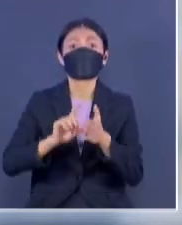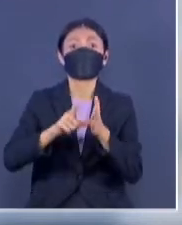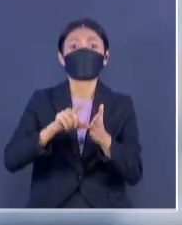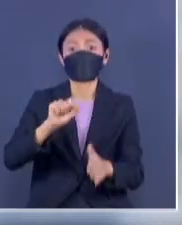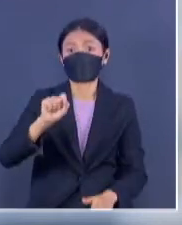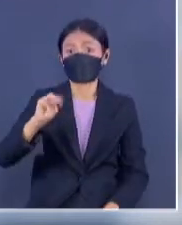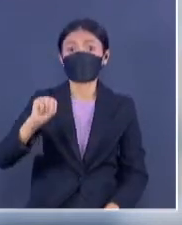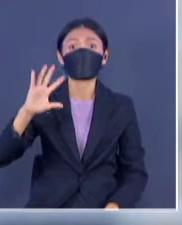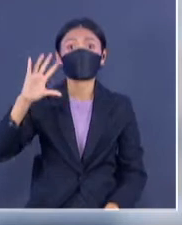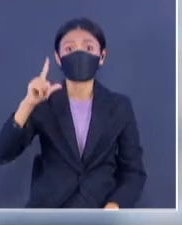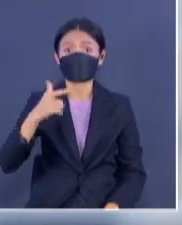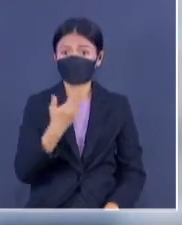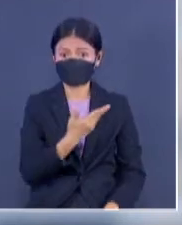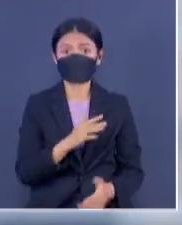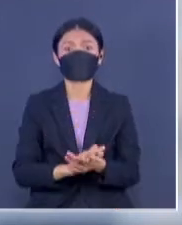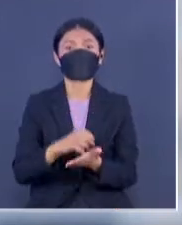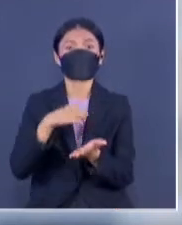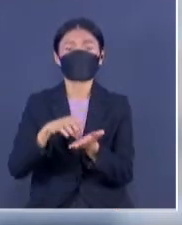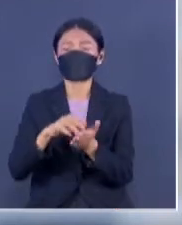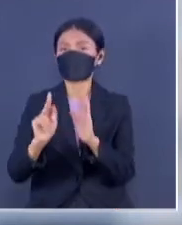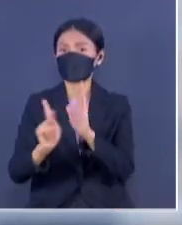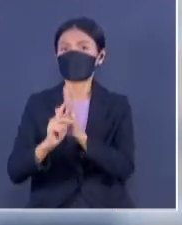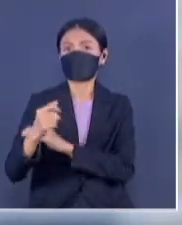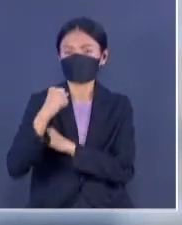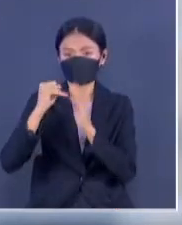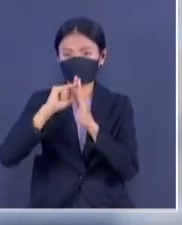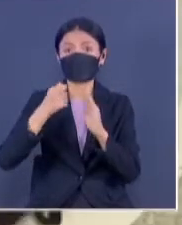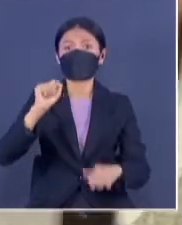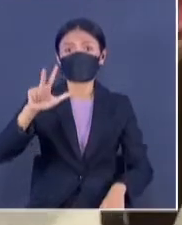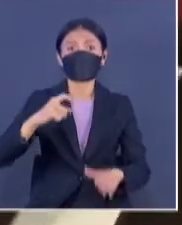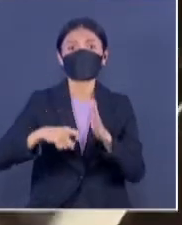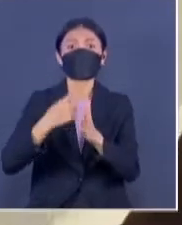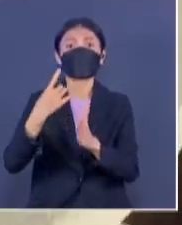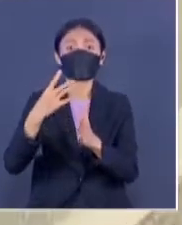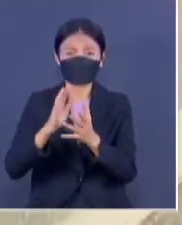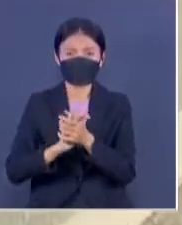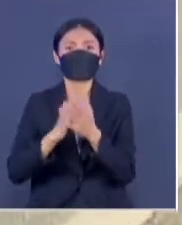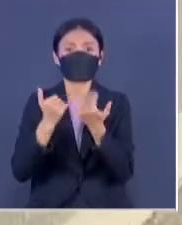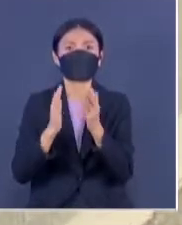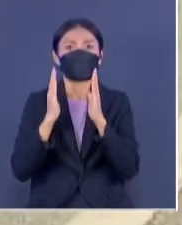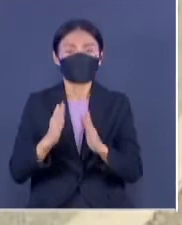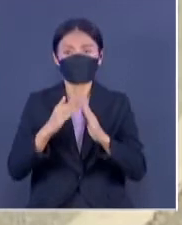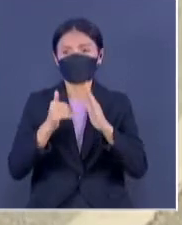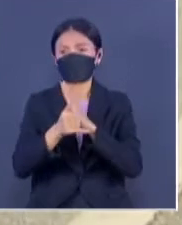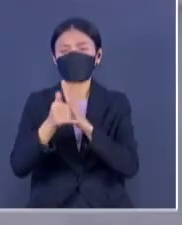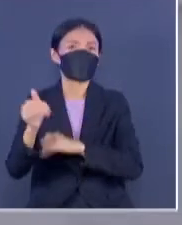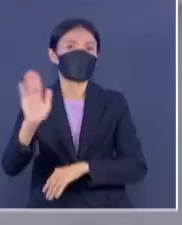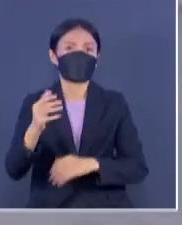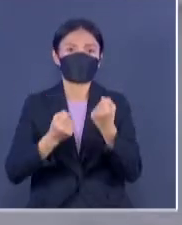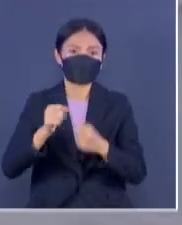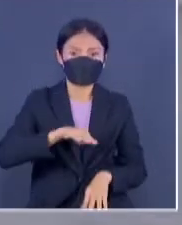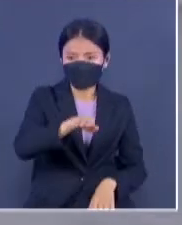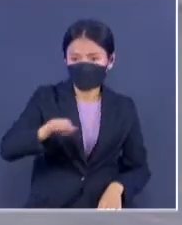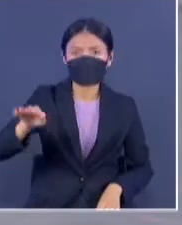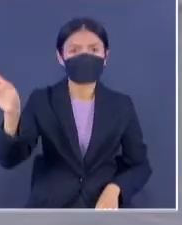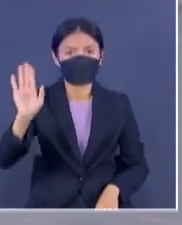ว่ามาตรการนี้เพื่อลดการเดินทางลดโอกาสแพร่การรับเชื้อโดยจะใช้รูปแบบขอความร่วมมือแต่ห